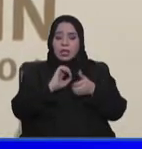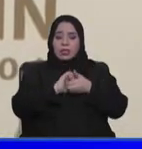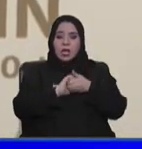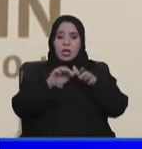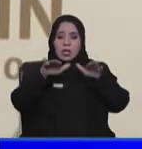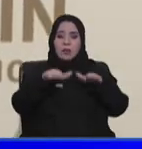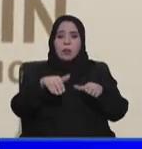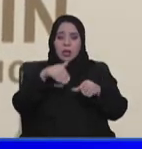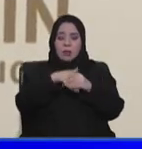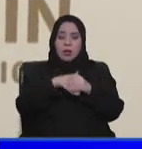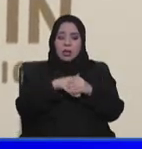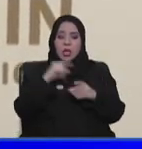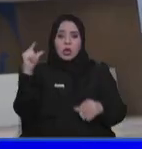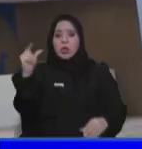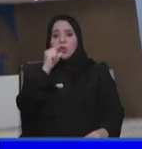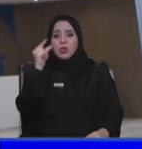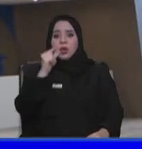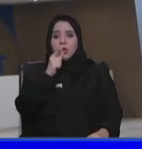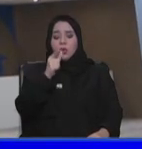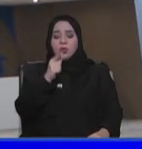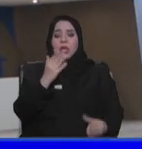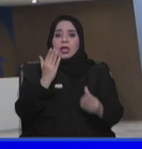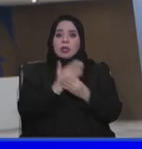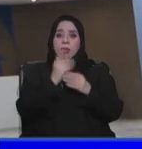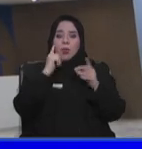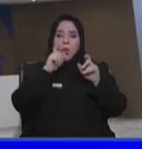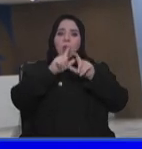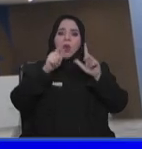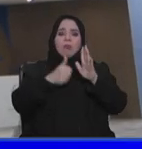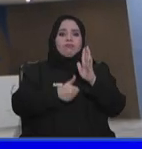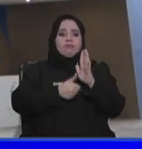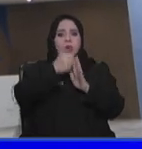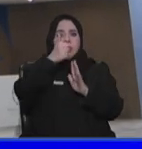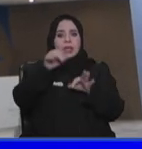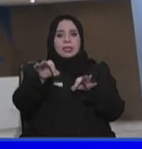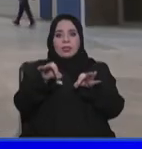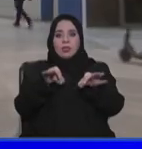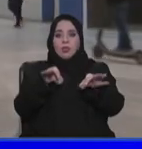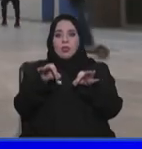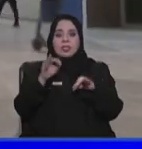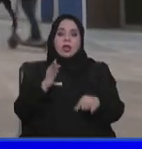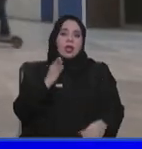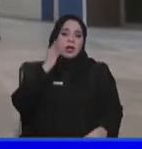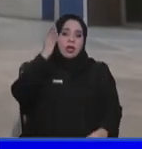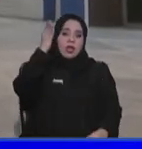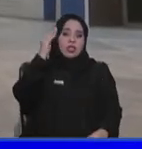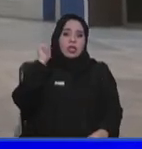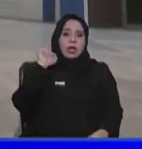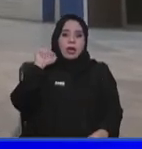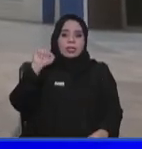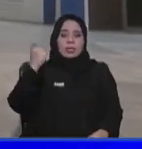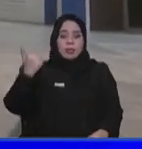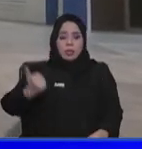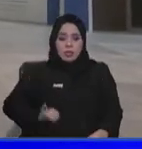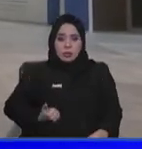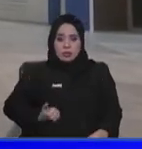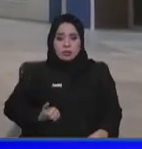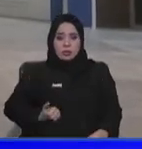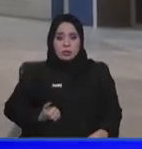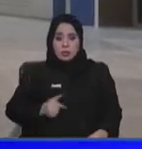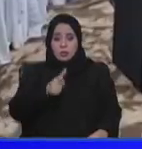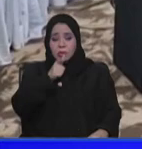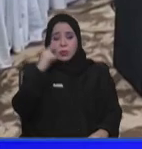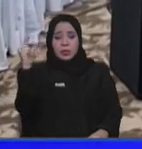البرلماني الدولي حتما النجاحات التي حققتها الدبلوماسيه البرلمانيه البحرينيه اقليميا